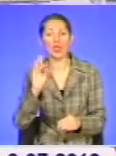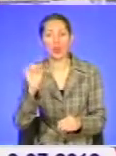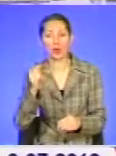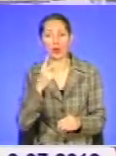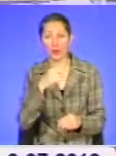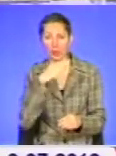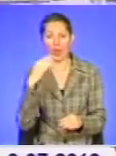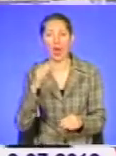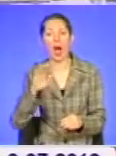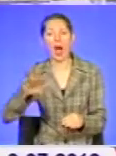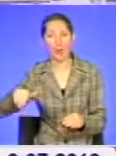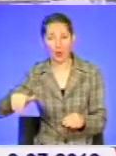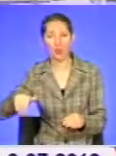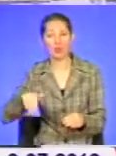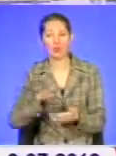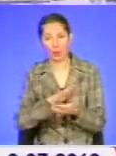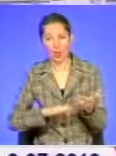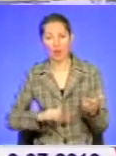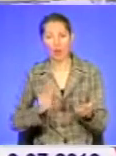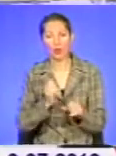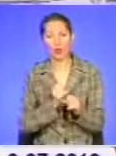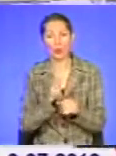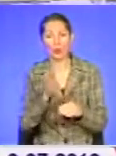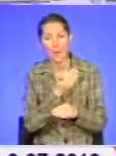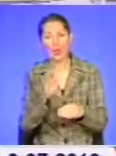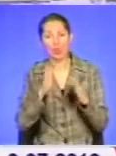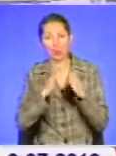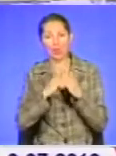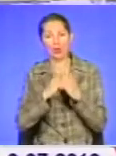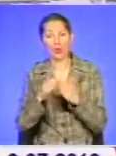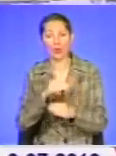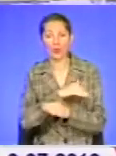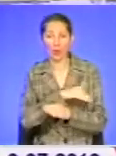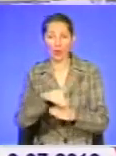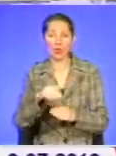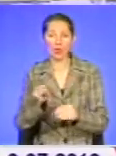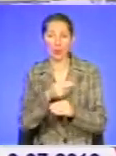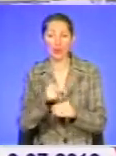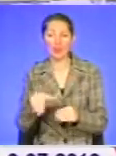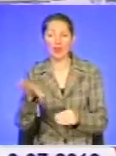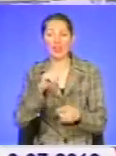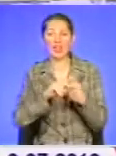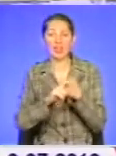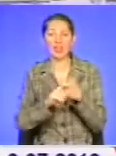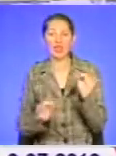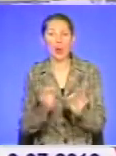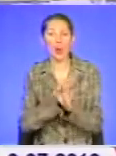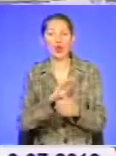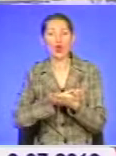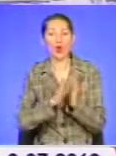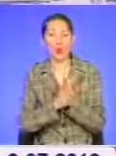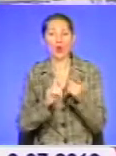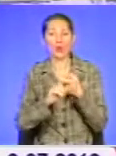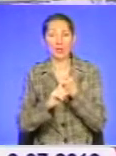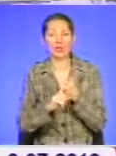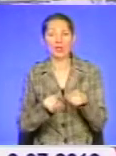міжбудинкові приїзди. Коли саме приблизно почав? Все залежить від погодних умов, в першу чергу, і від того, наскільки казначейство буде